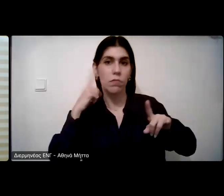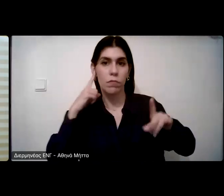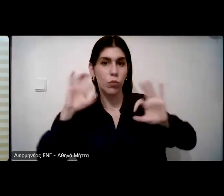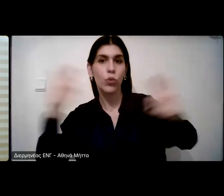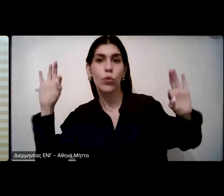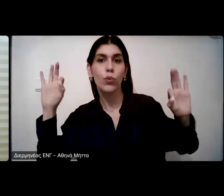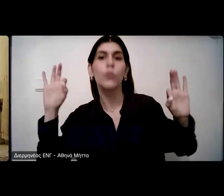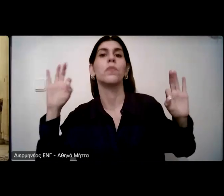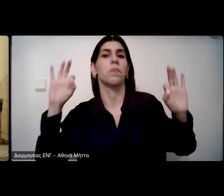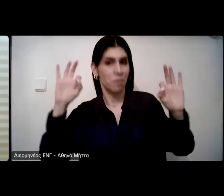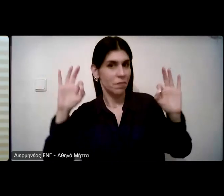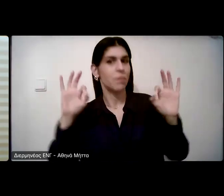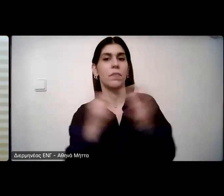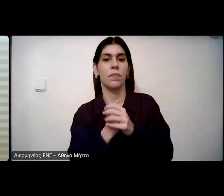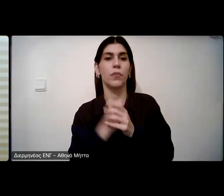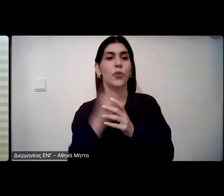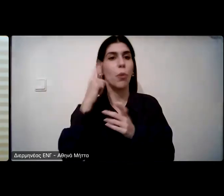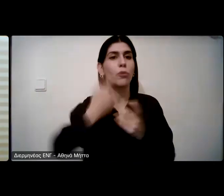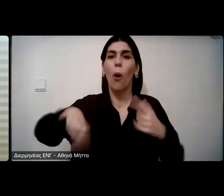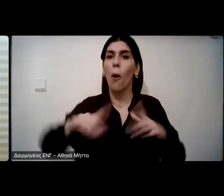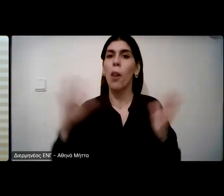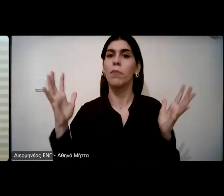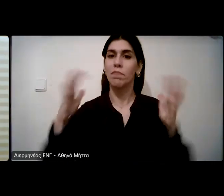Ωραία, είμαστε νομίζω όλοι εδώ.